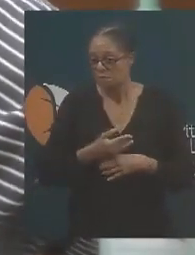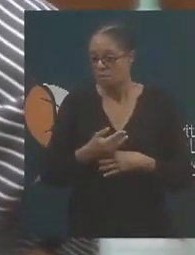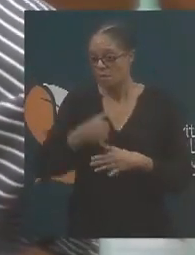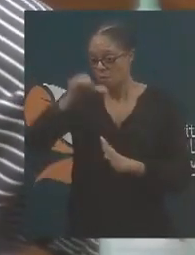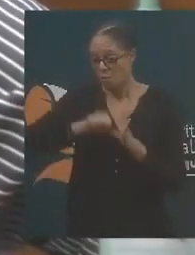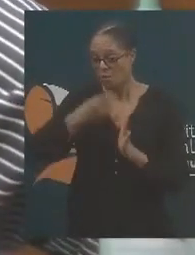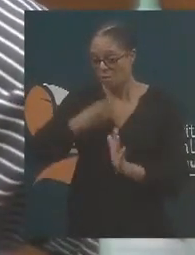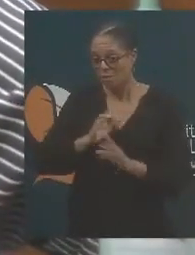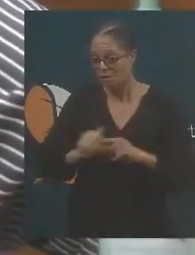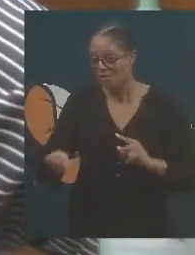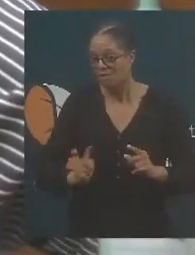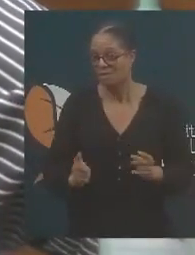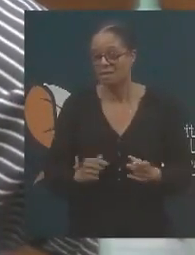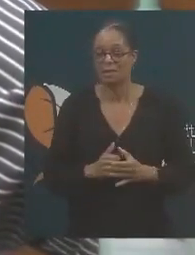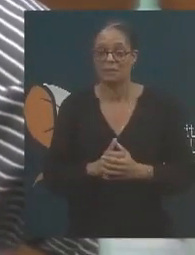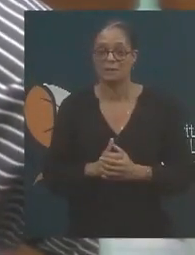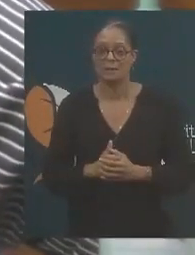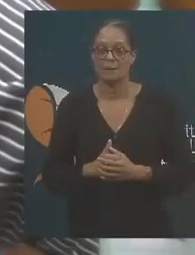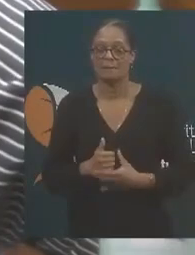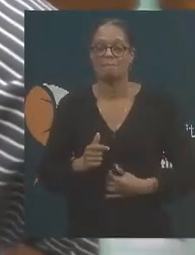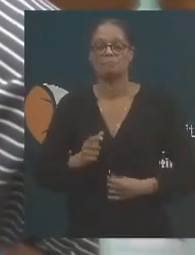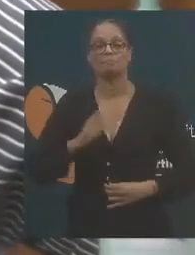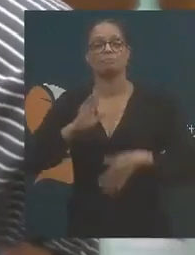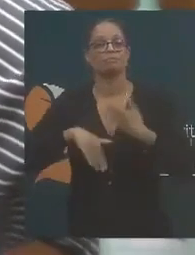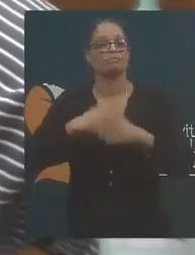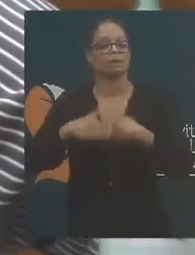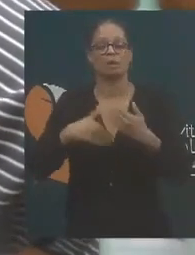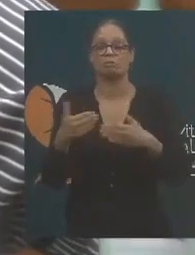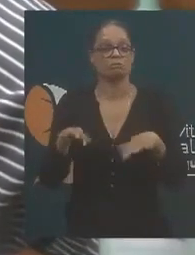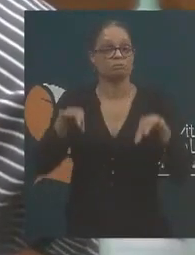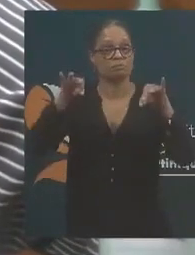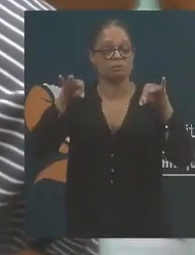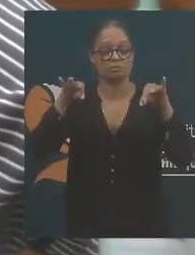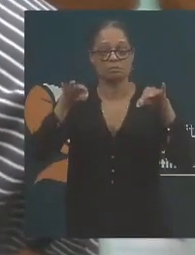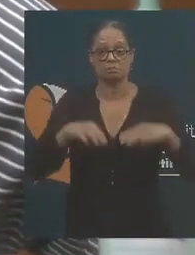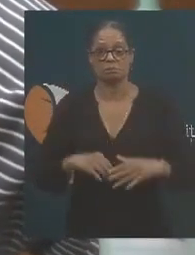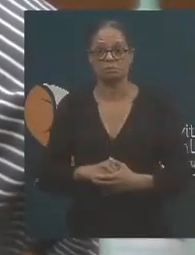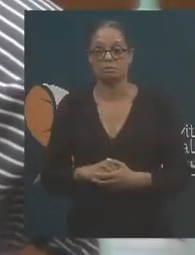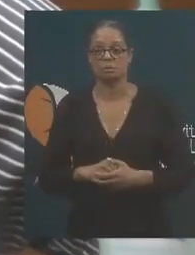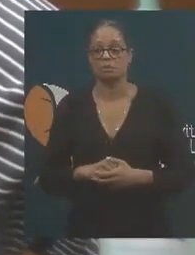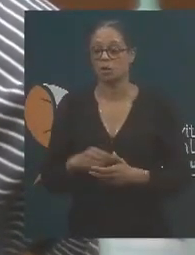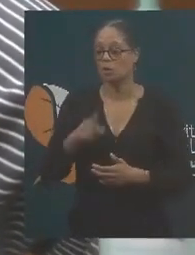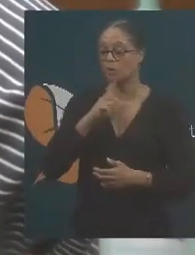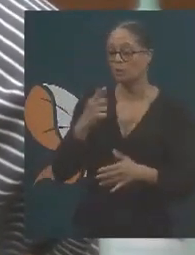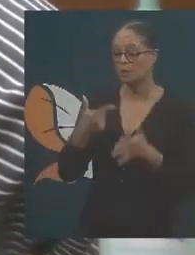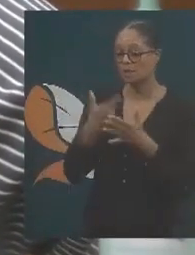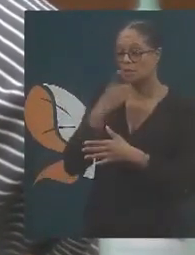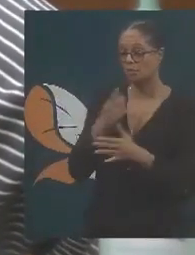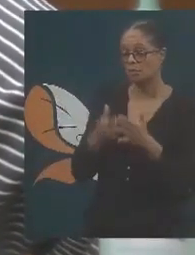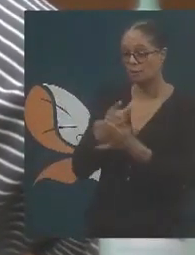décembre. Et puis les choses se sont arrêtées depuis décembre 2022.